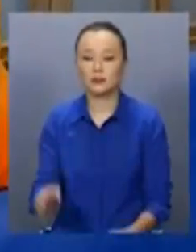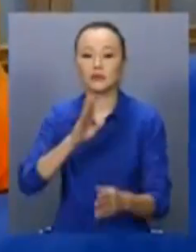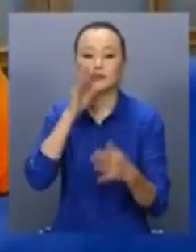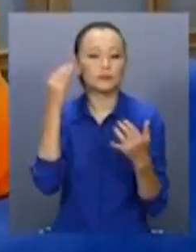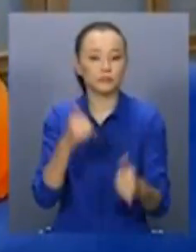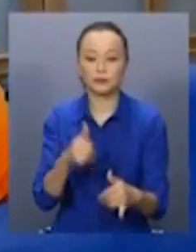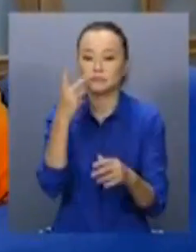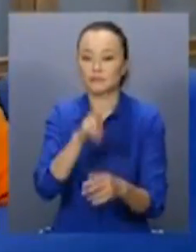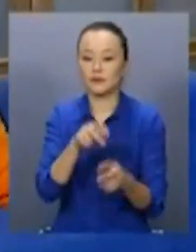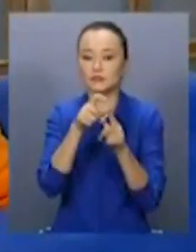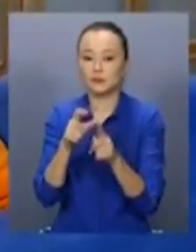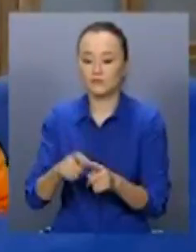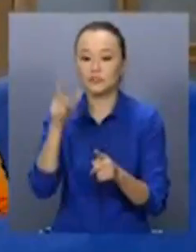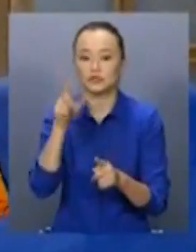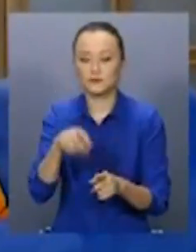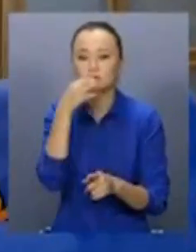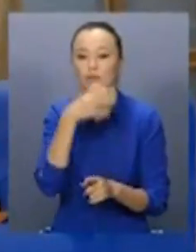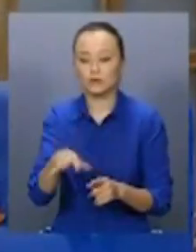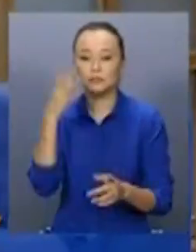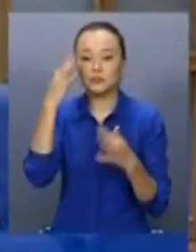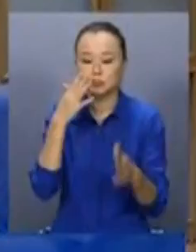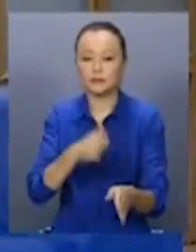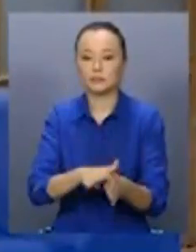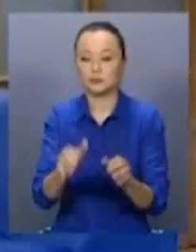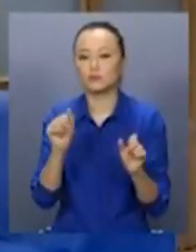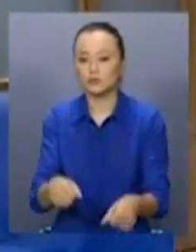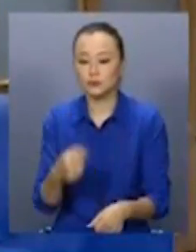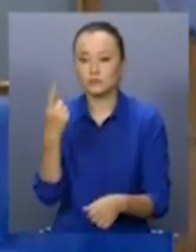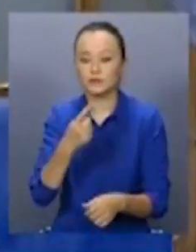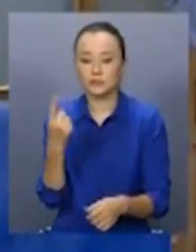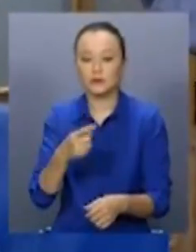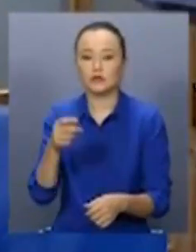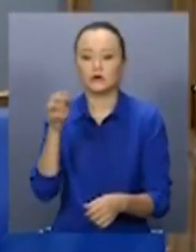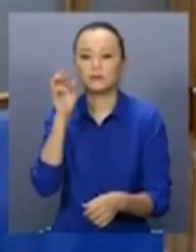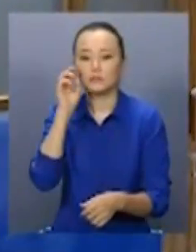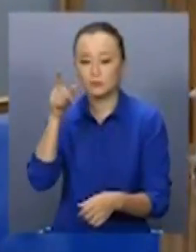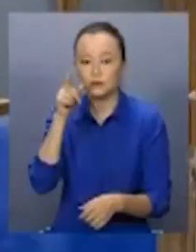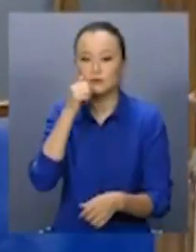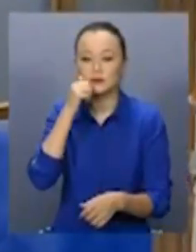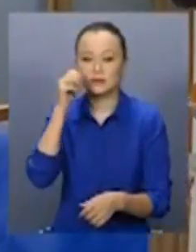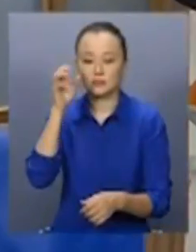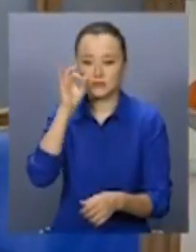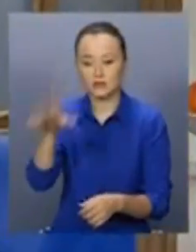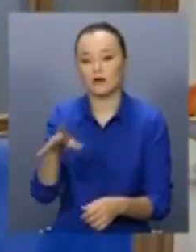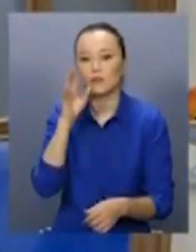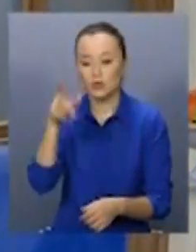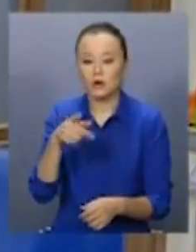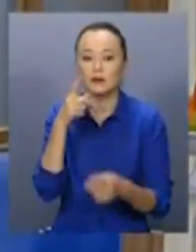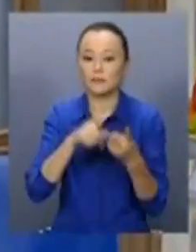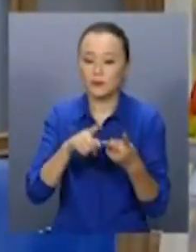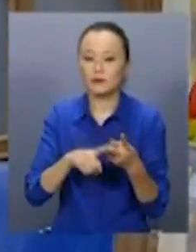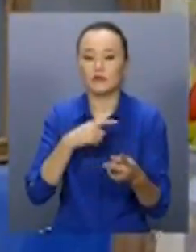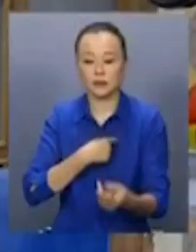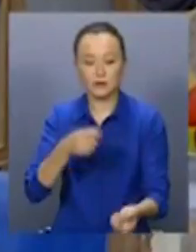Таңғажайып екі ақ сөз адамның кез келген арманын орындайды. Біріншісі шүкір, екіншісі мен бәріне лайықпын. Күн сайын қайталап